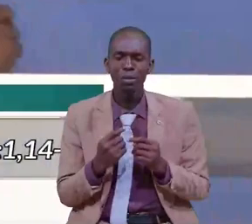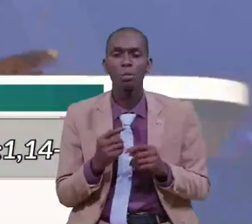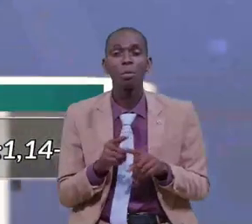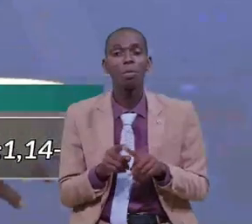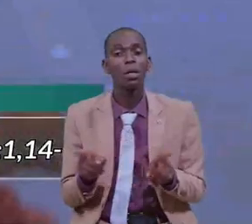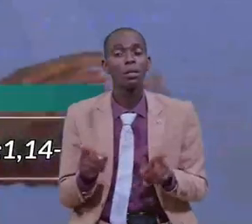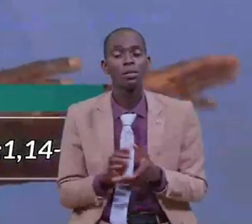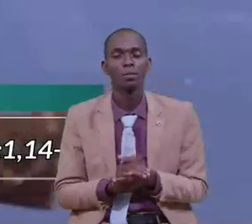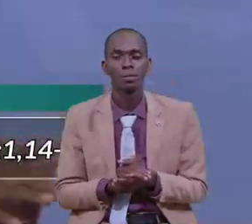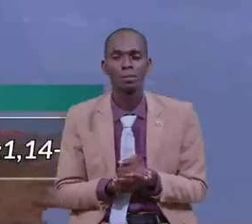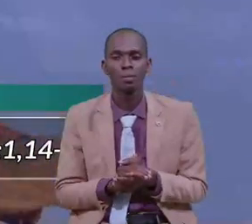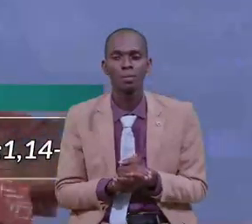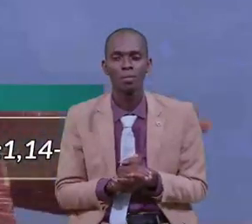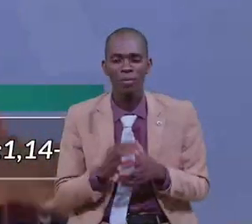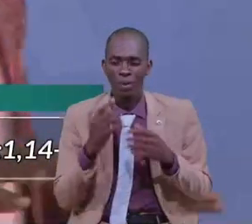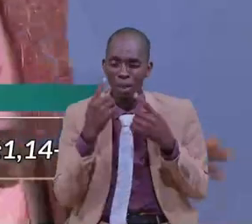Mais